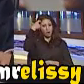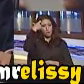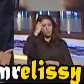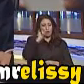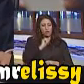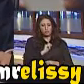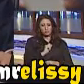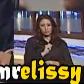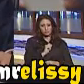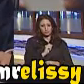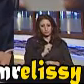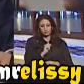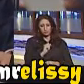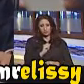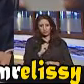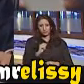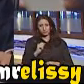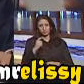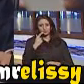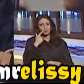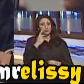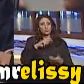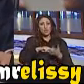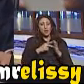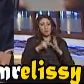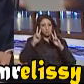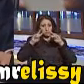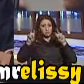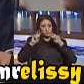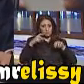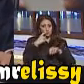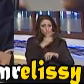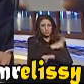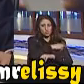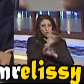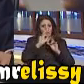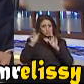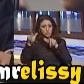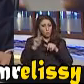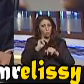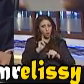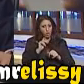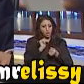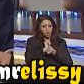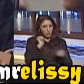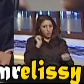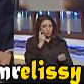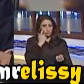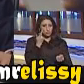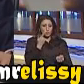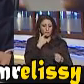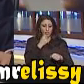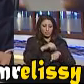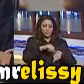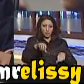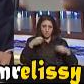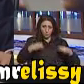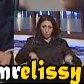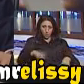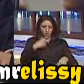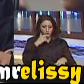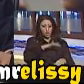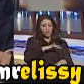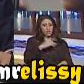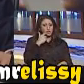ترى دمه هيروح حضر ولا هنسمع عن تحقيقات وحنعرف مين اللي قتله ومين اللي موته؟ لان دمه مش هيروح حضر. هذا